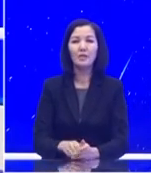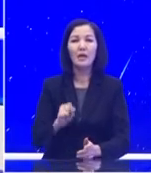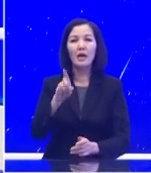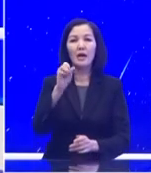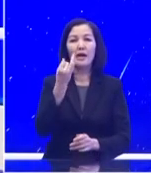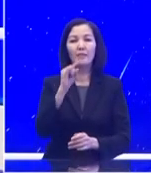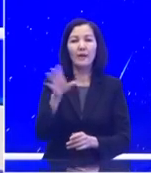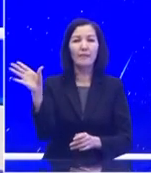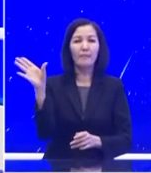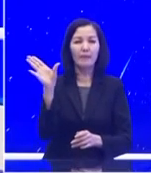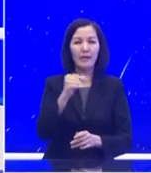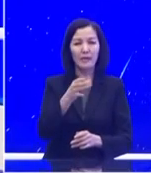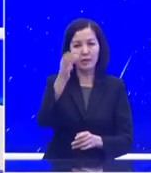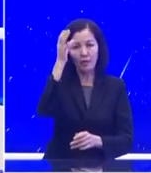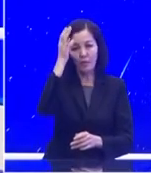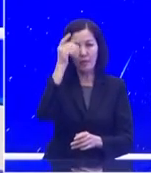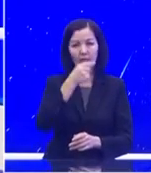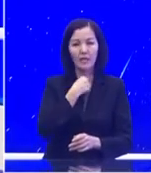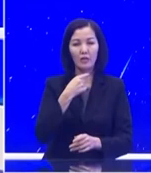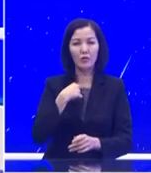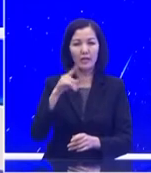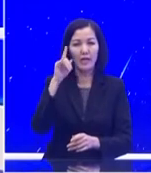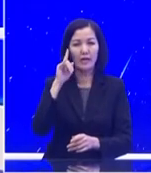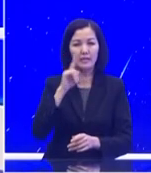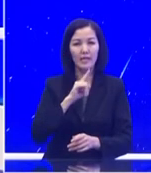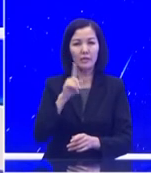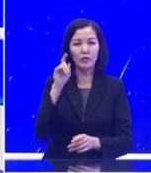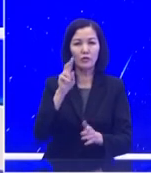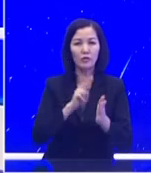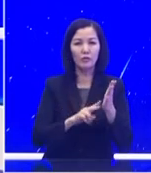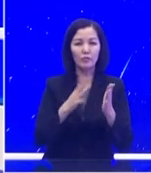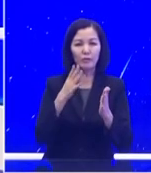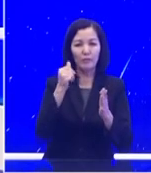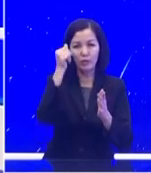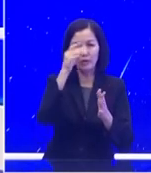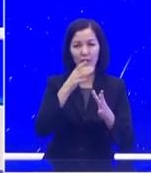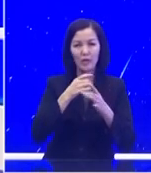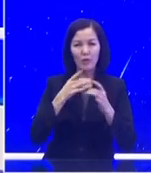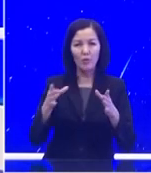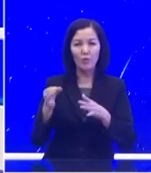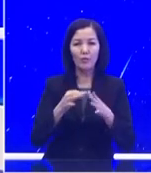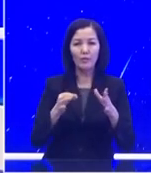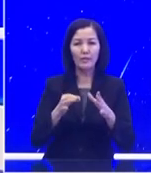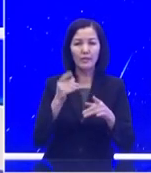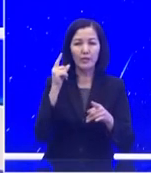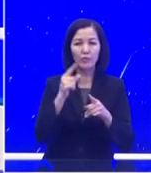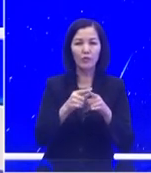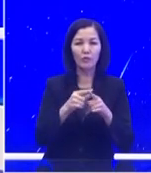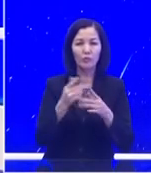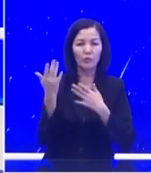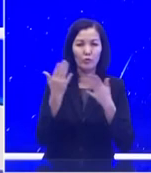Абай баршаға ортақ ғұлама. Талдықорғанда қазақтың бас ақынының 175 жылдық мерейтойы аясында облыстық көркем сөз оқу сайысы